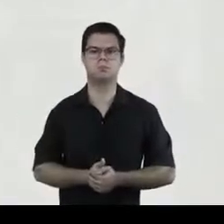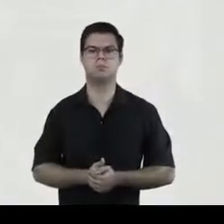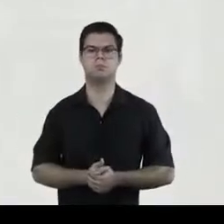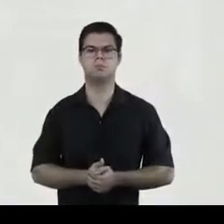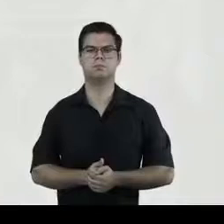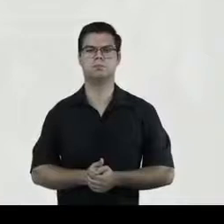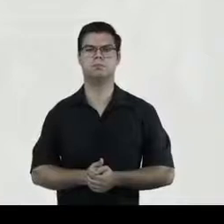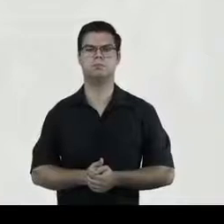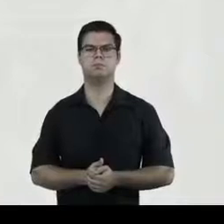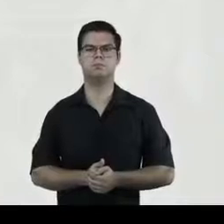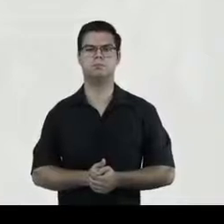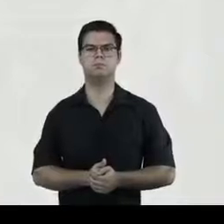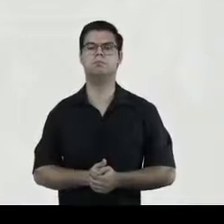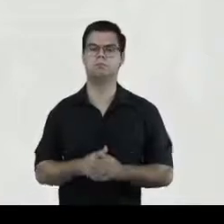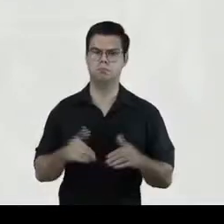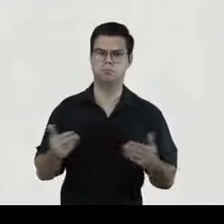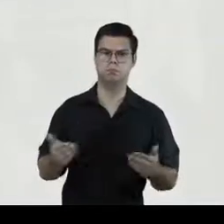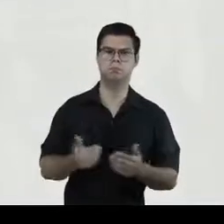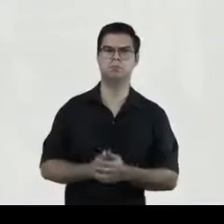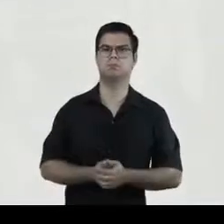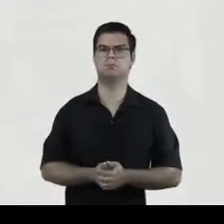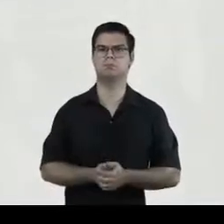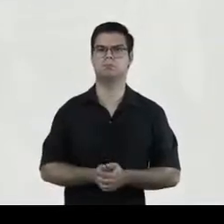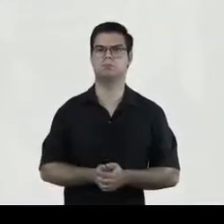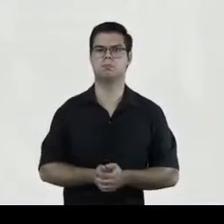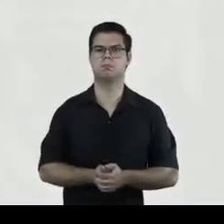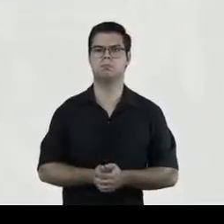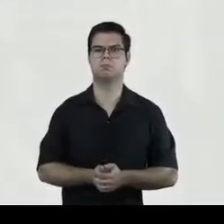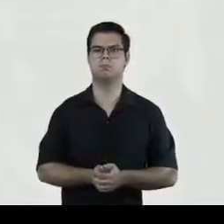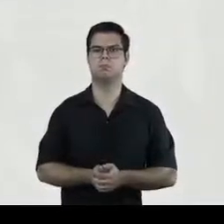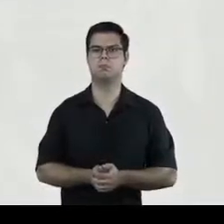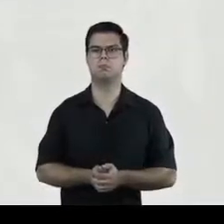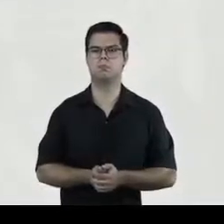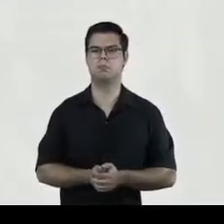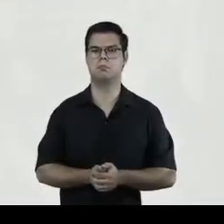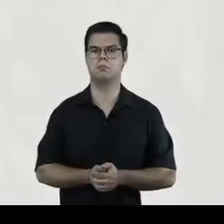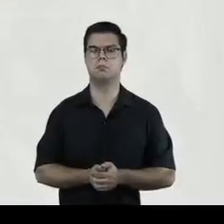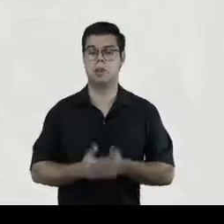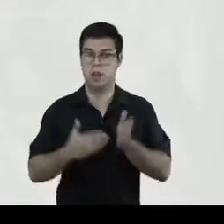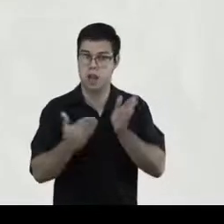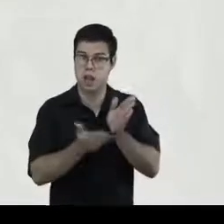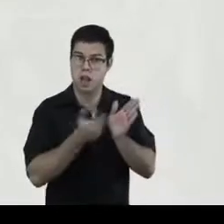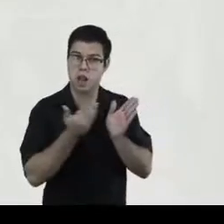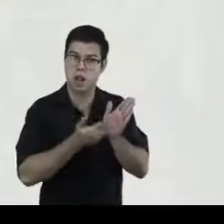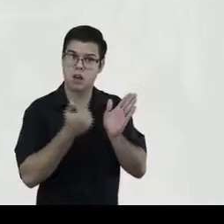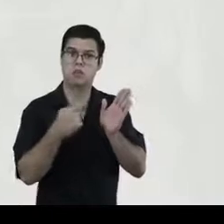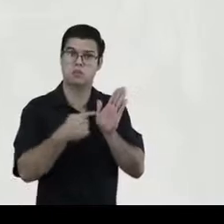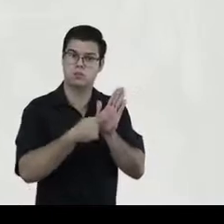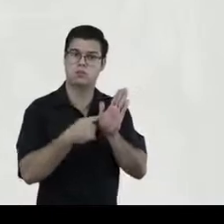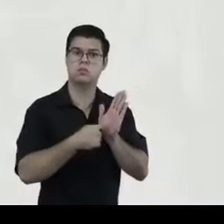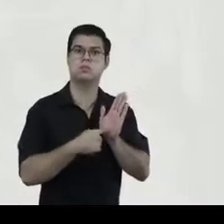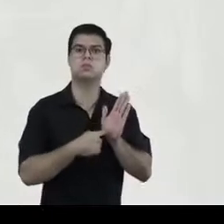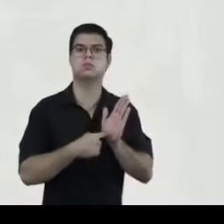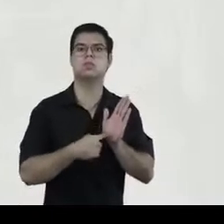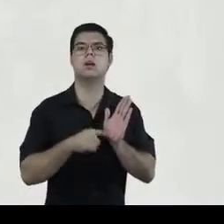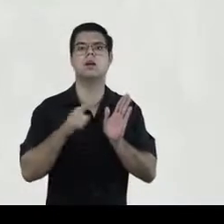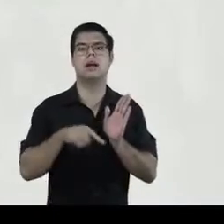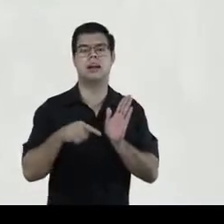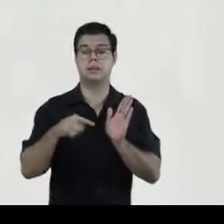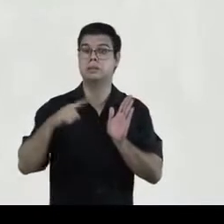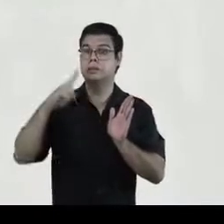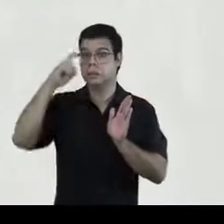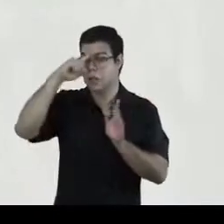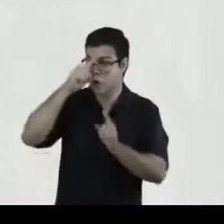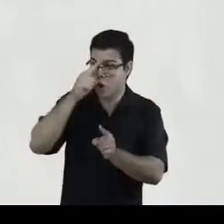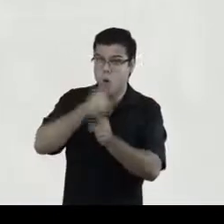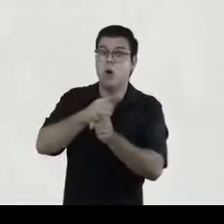Alors, ces exemplaires sont très rares. De l